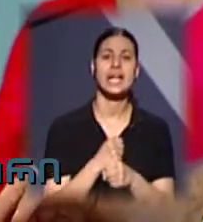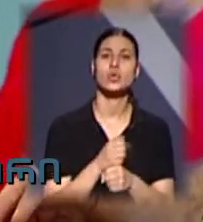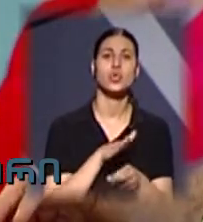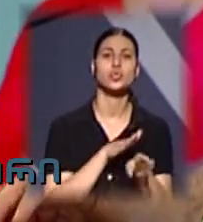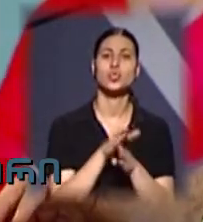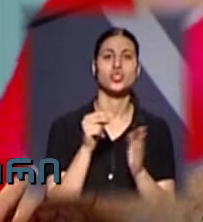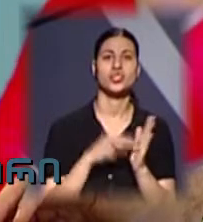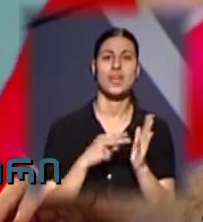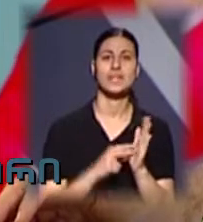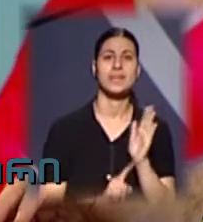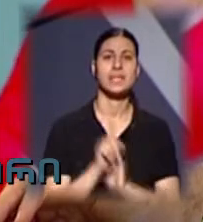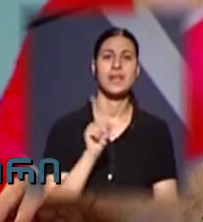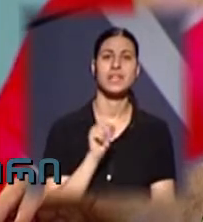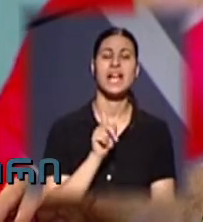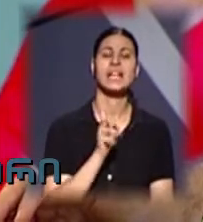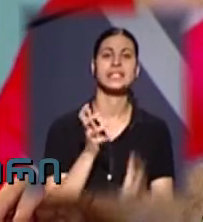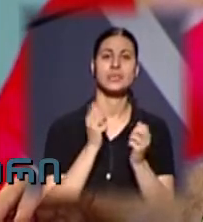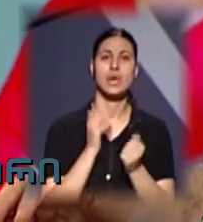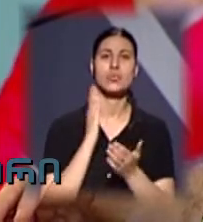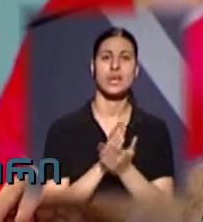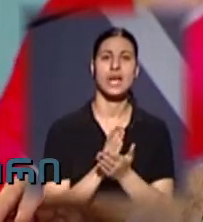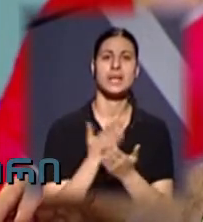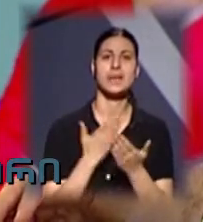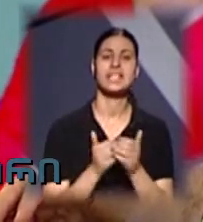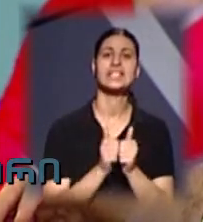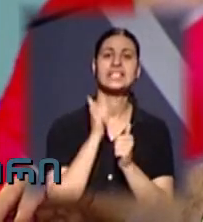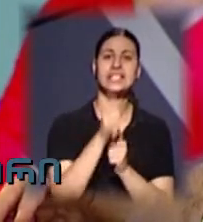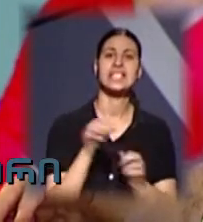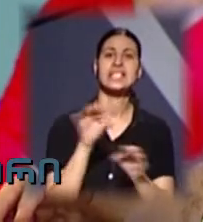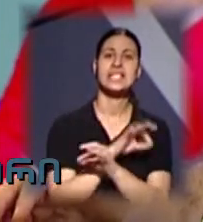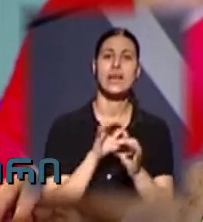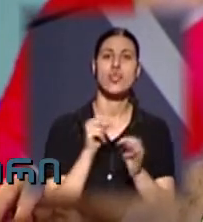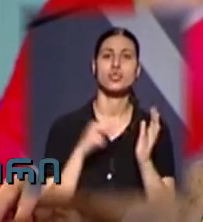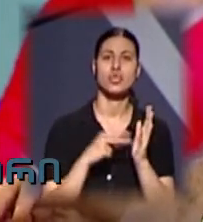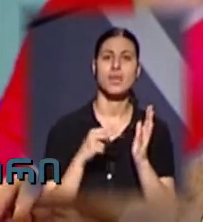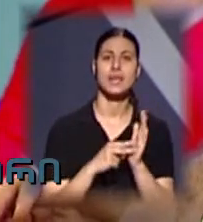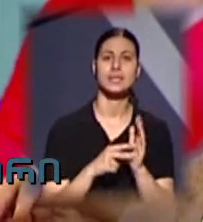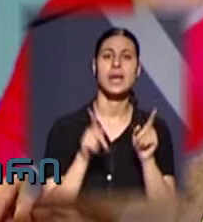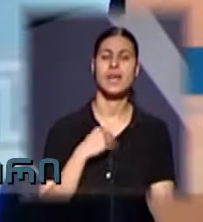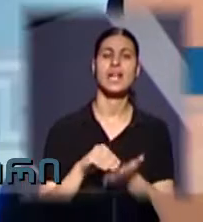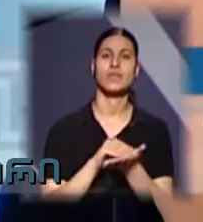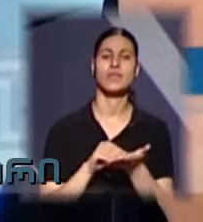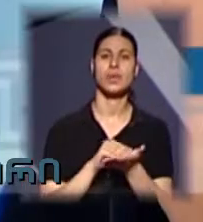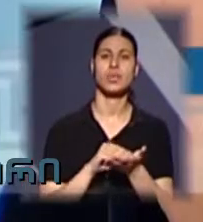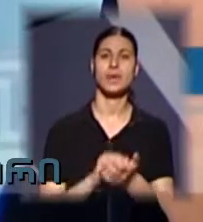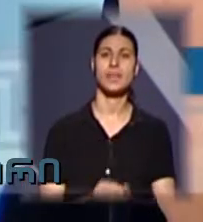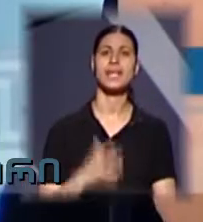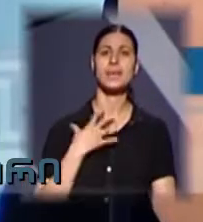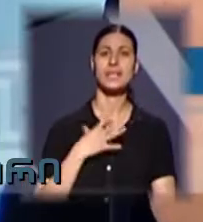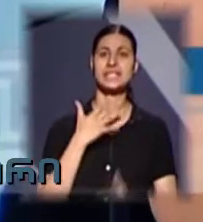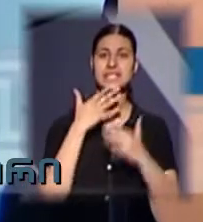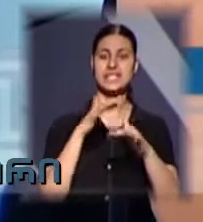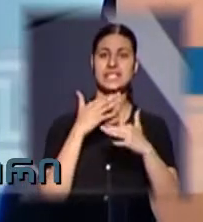სრული შეფასება თავიდან არამედ რაც არის მიღებული ეგრეთ წოდებული წინა საპროექტო შეფასება ანუ scoping study თბილისის